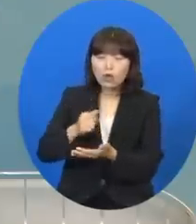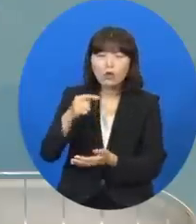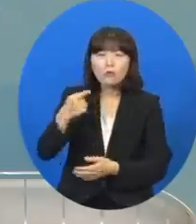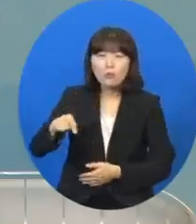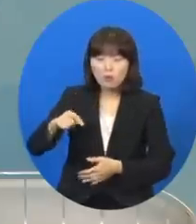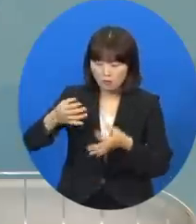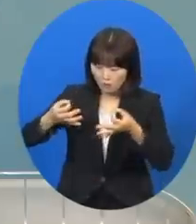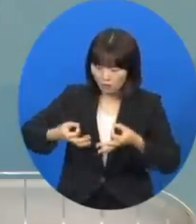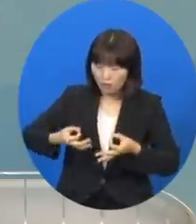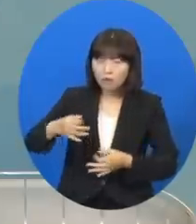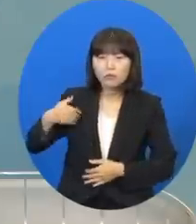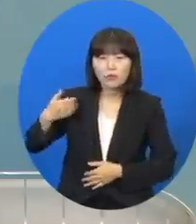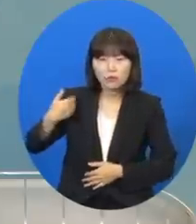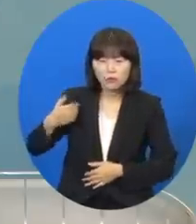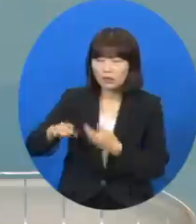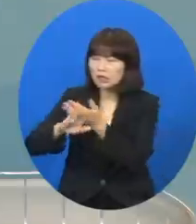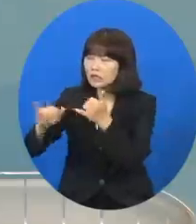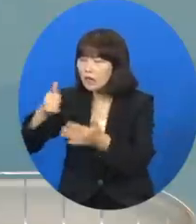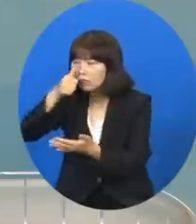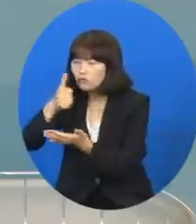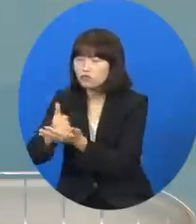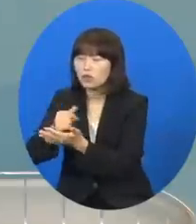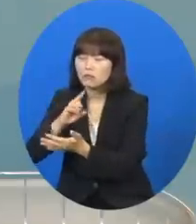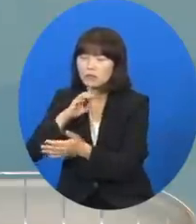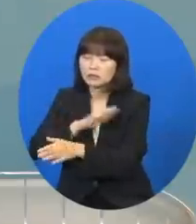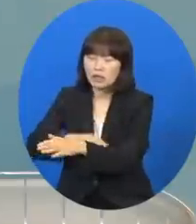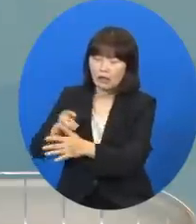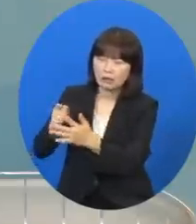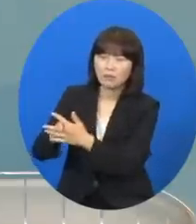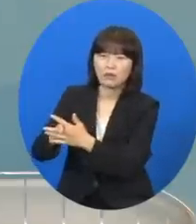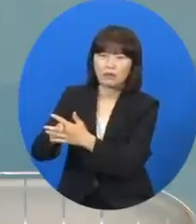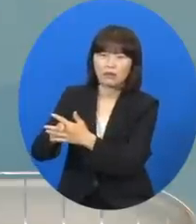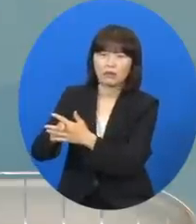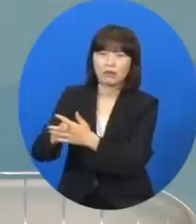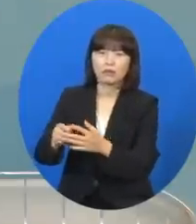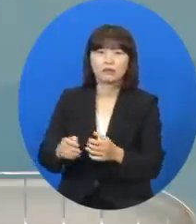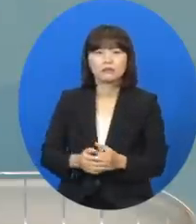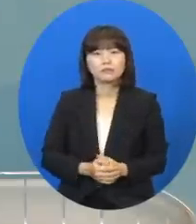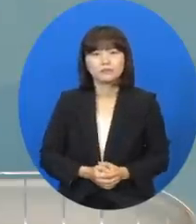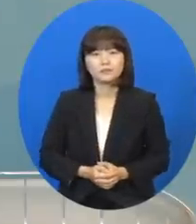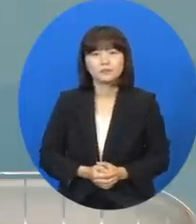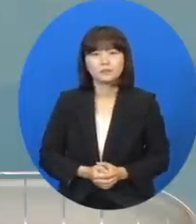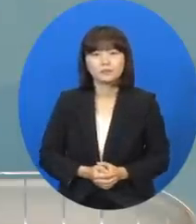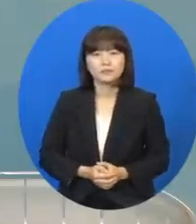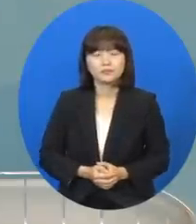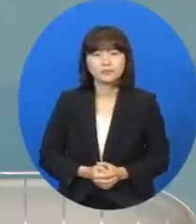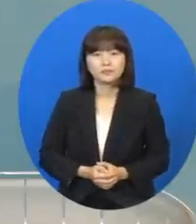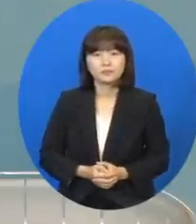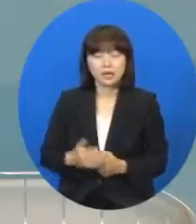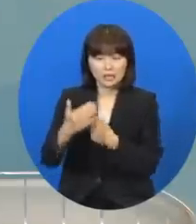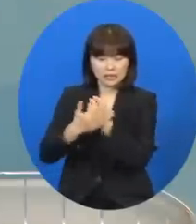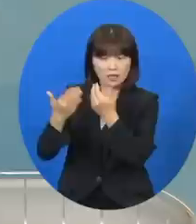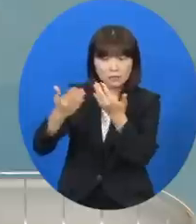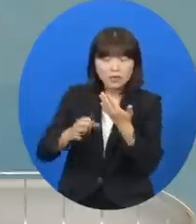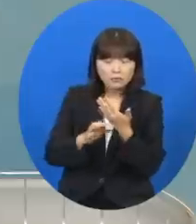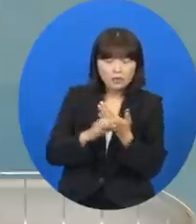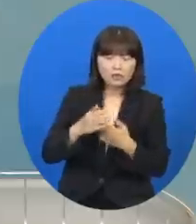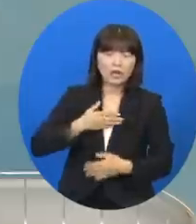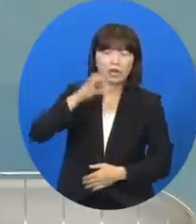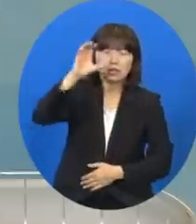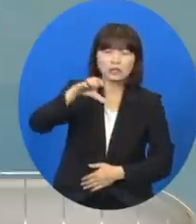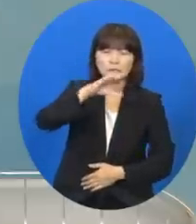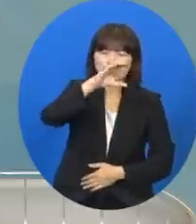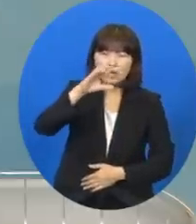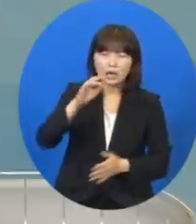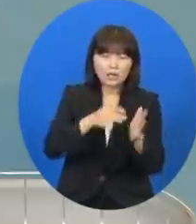은혜를 받으면 그러면 고백이 나오기를 내가 예수님을 십자가에 못 박은 장본인이다.